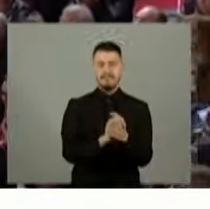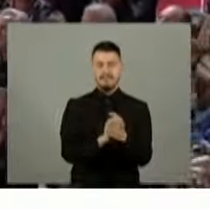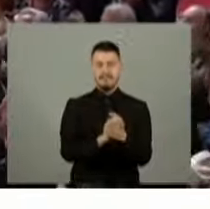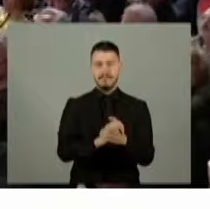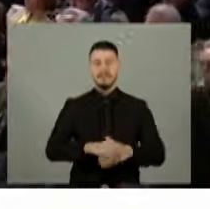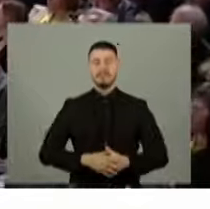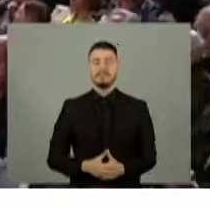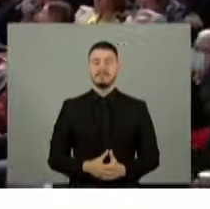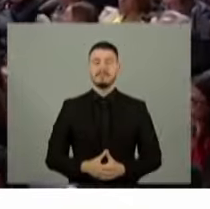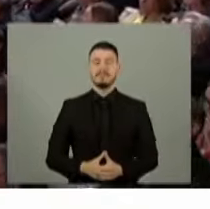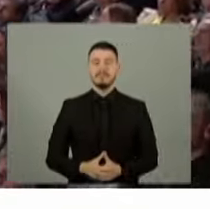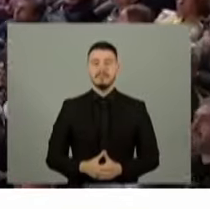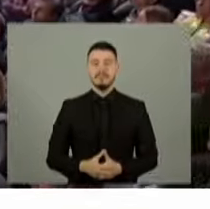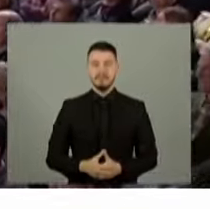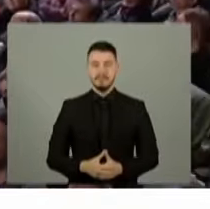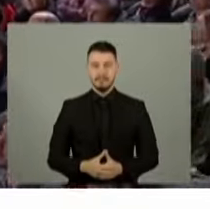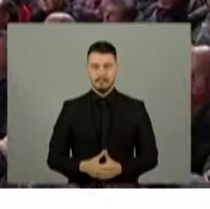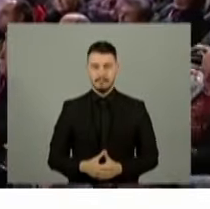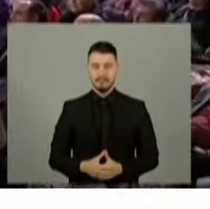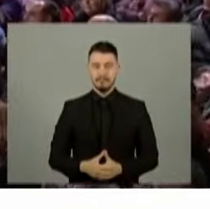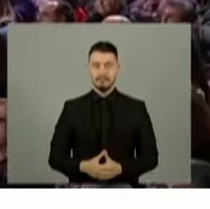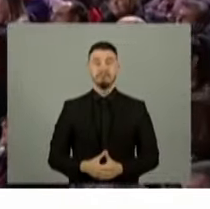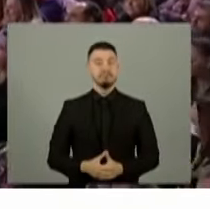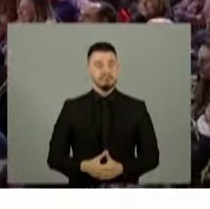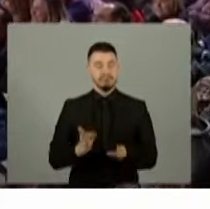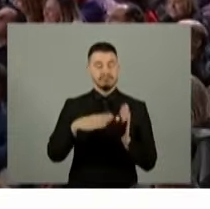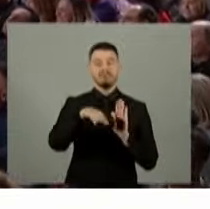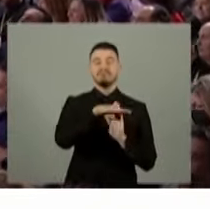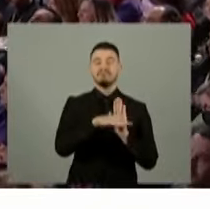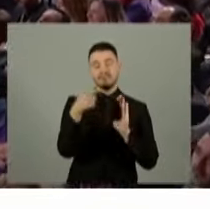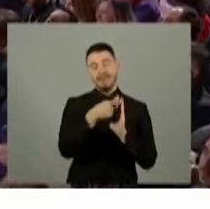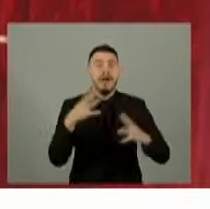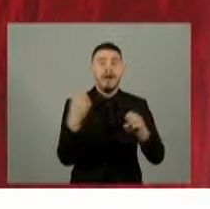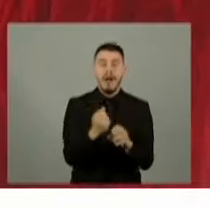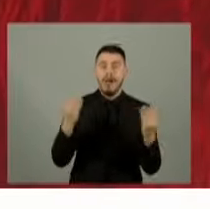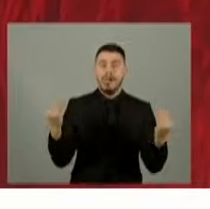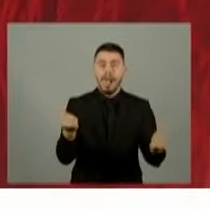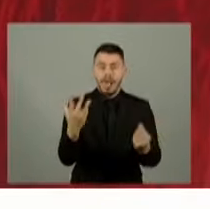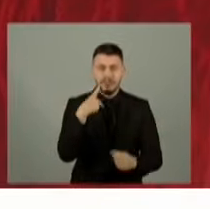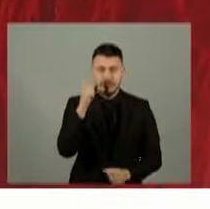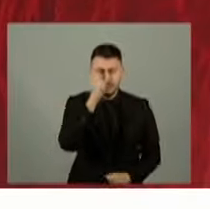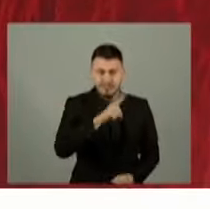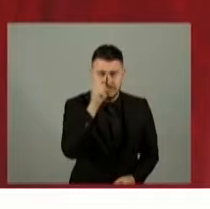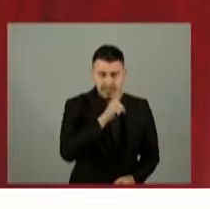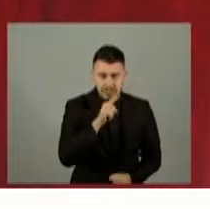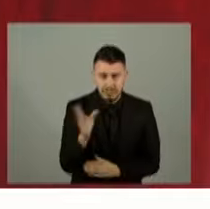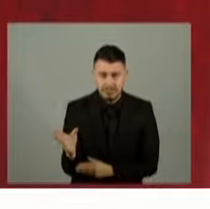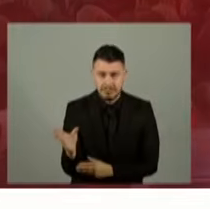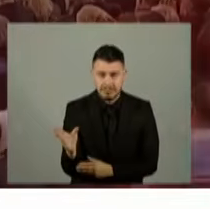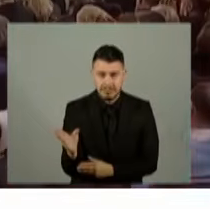σώμα αποφασίσει αλλιώς. Αν σε αποφασίσει διαφορετικά. Από την άλλη πλευρά. Έχει πάρει ήδη η θέση. Δηλαδή, όταν βγαίνει και λέει στον αρχηγό. Καλά, όταν λέει